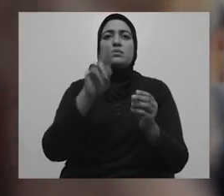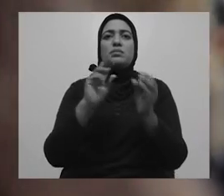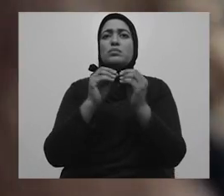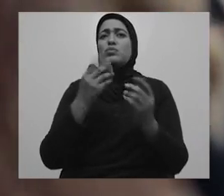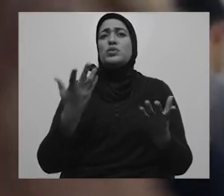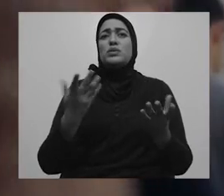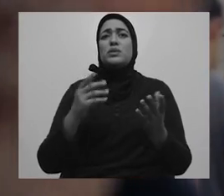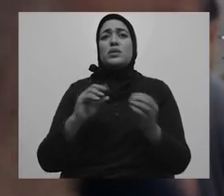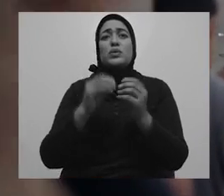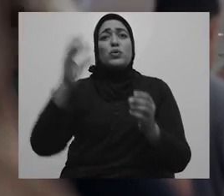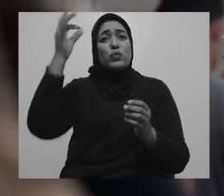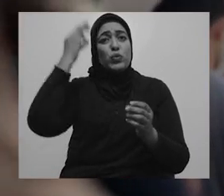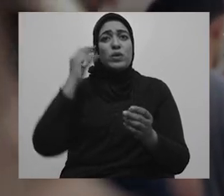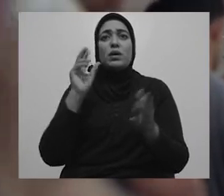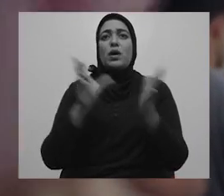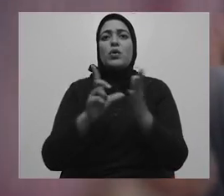اللي في وضعيه الاعاقه.